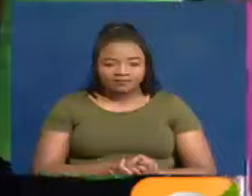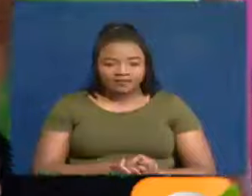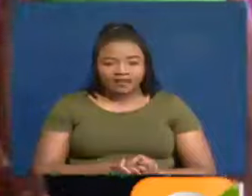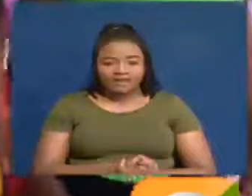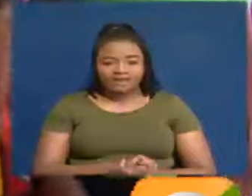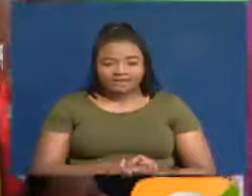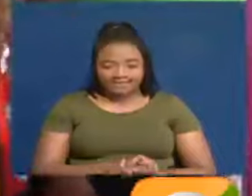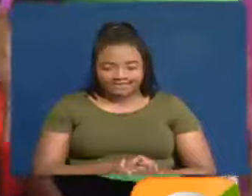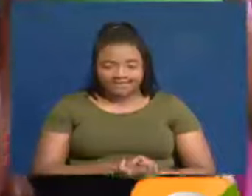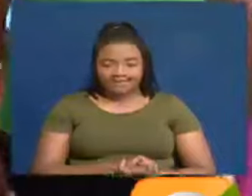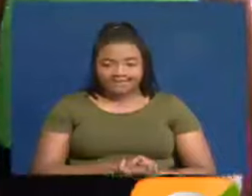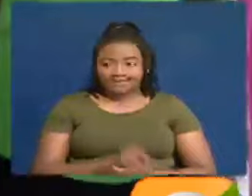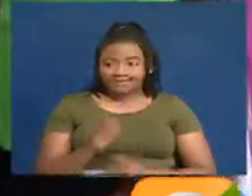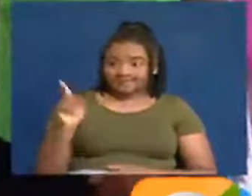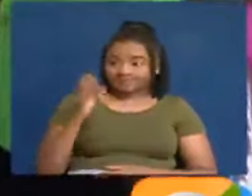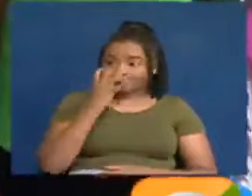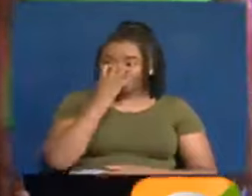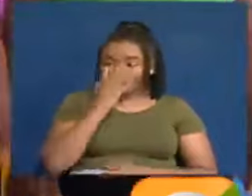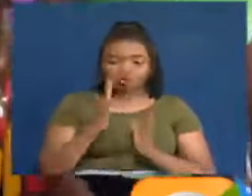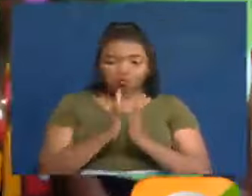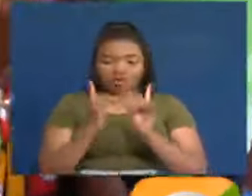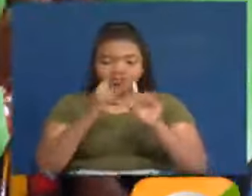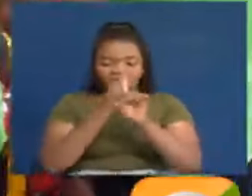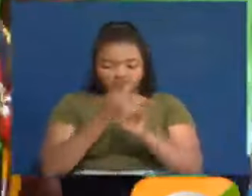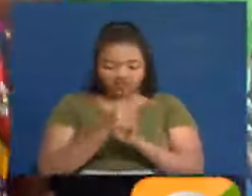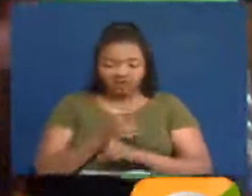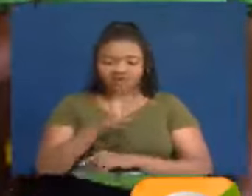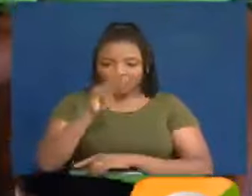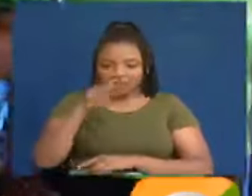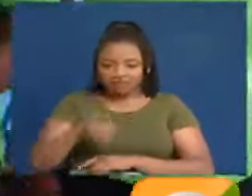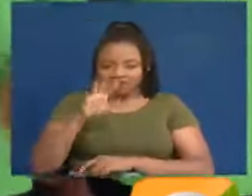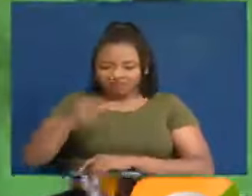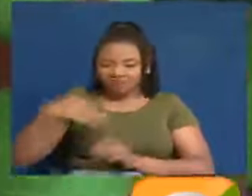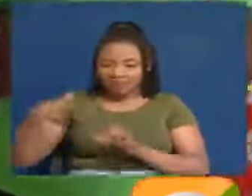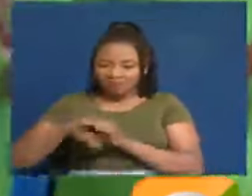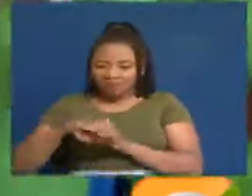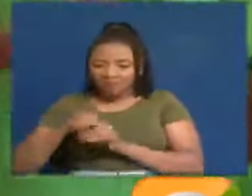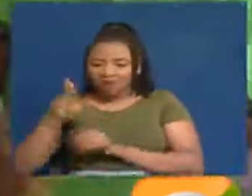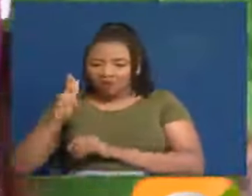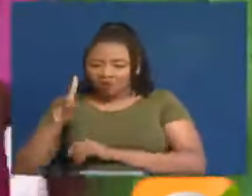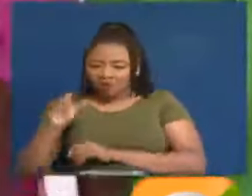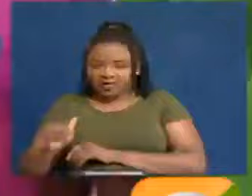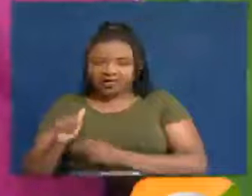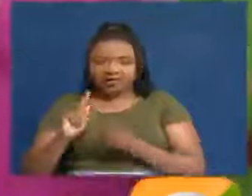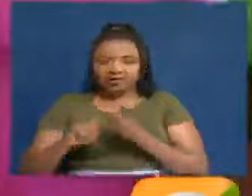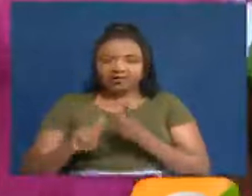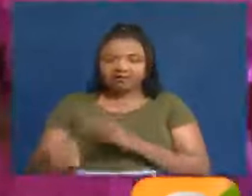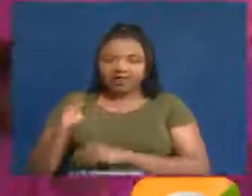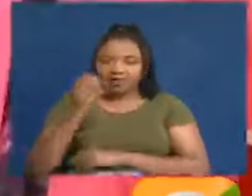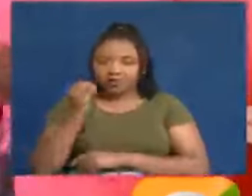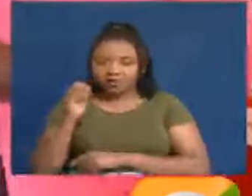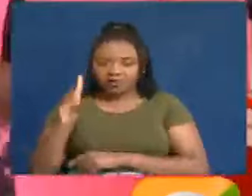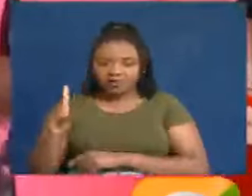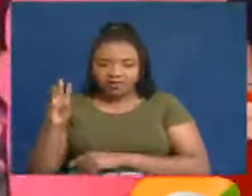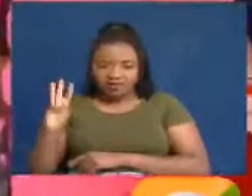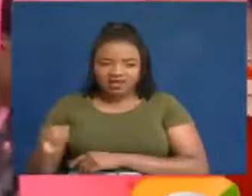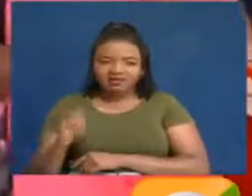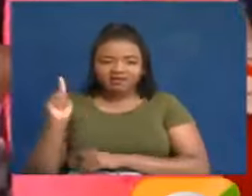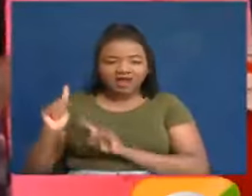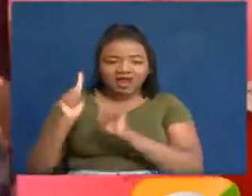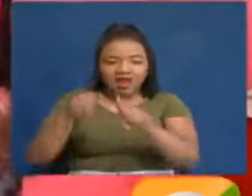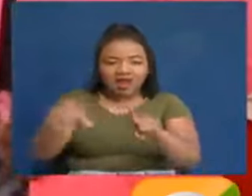Rais William Ruto alikuwa miongoni mwa wabunge kutoka chama chake cha UDA na chama cha ODM katika eneo bunge la Moi Ben,